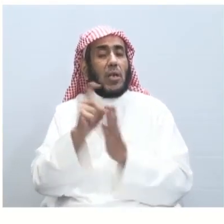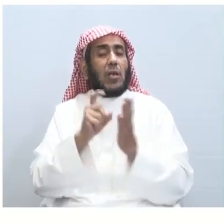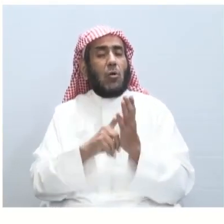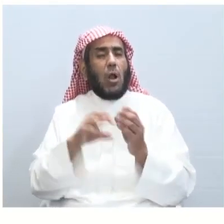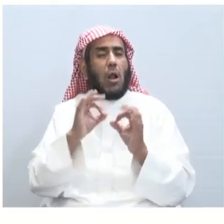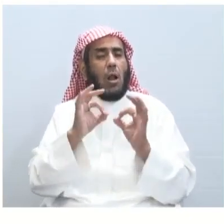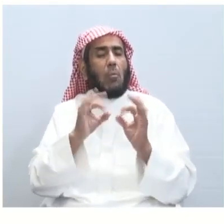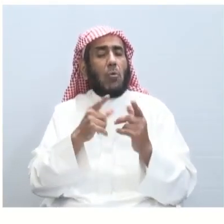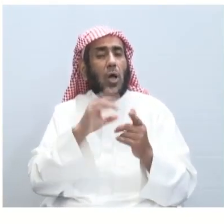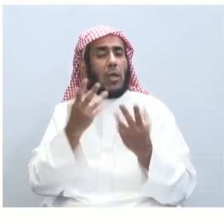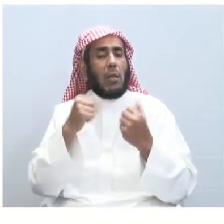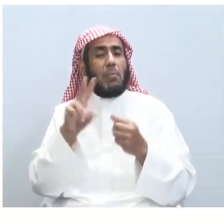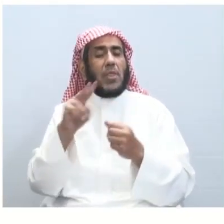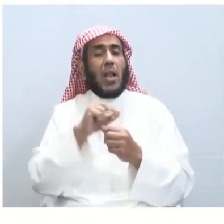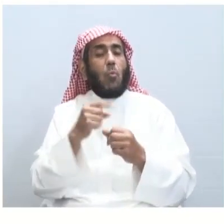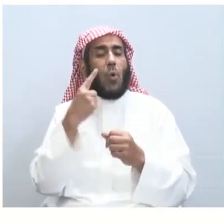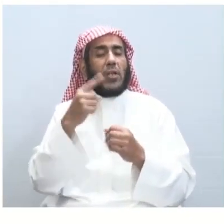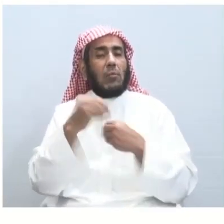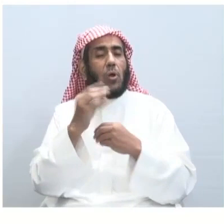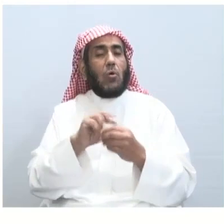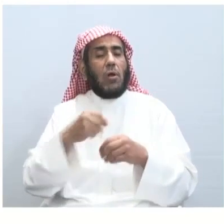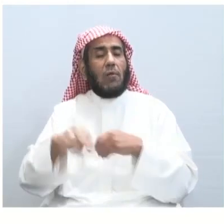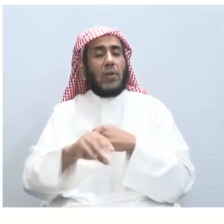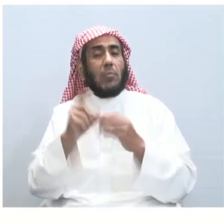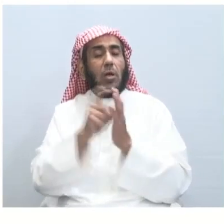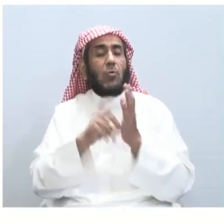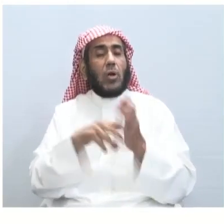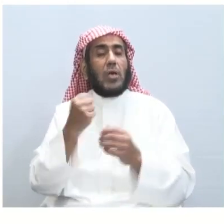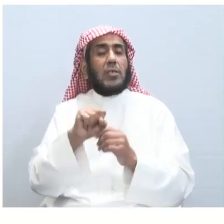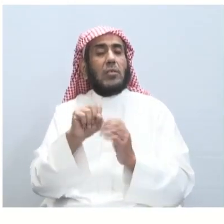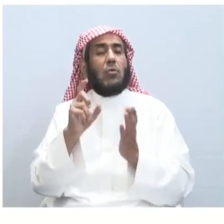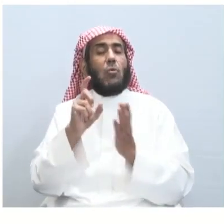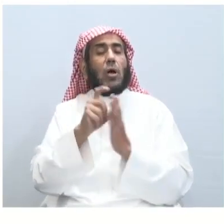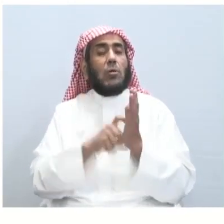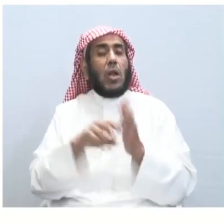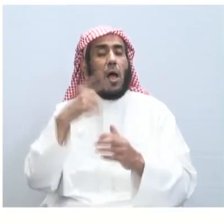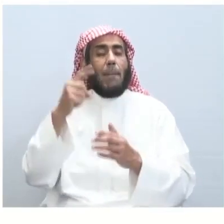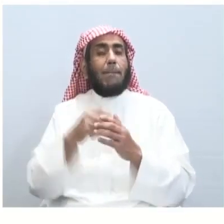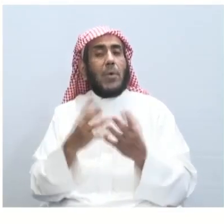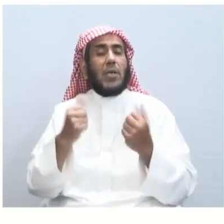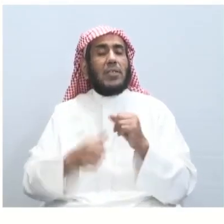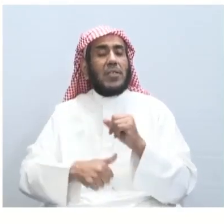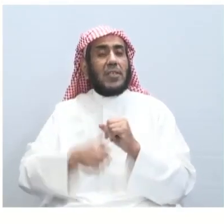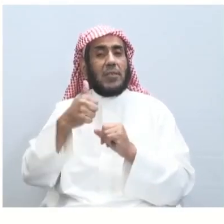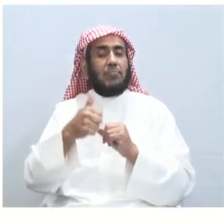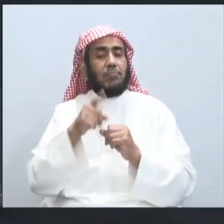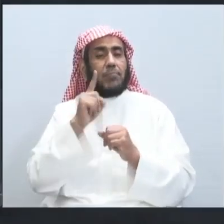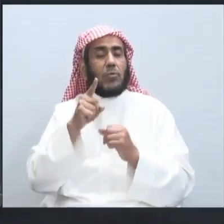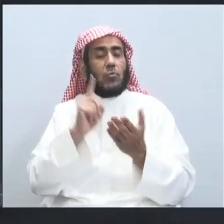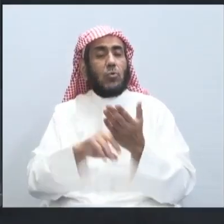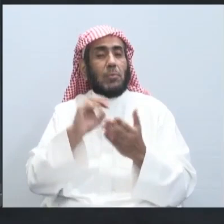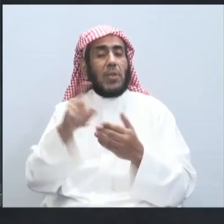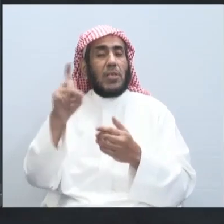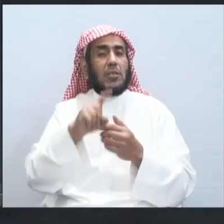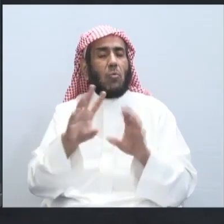الموثوقه اعطي مثالا واعطي مثالا واحدا لكل فرع من فروع القانون الخاص والقانون العام تستطيع انك تجيب